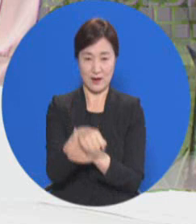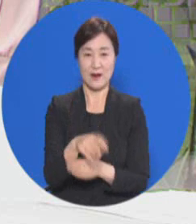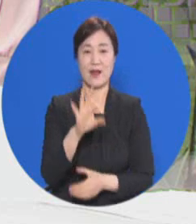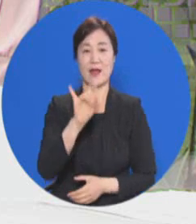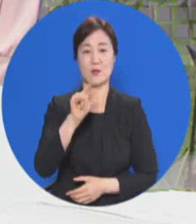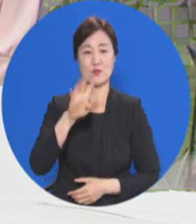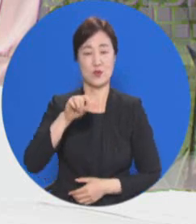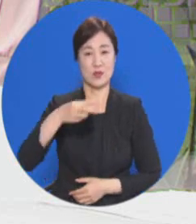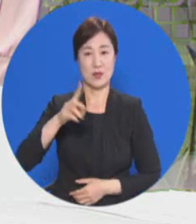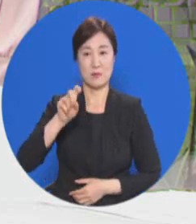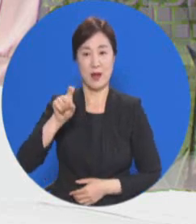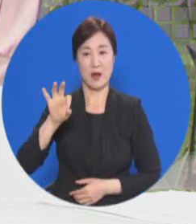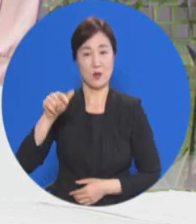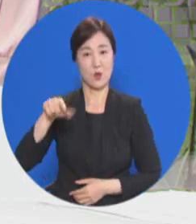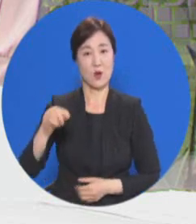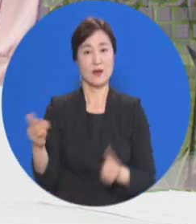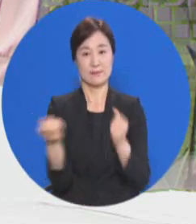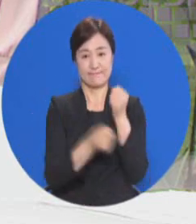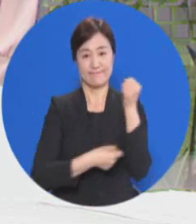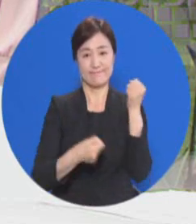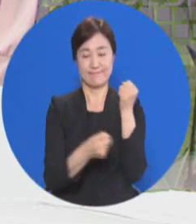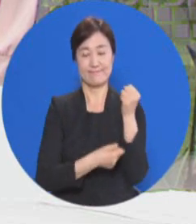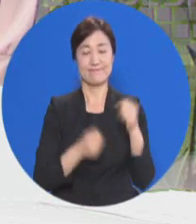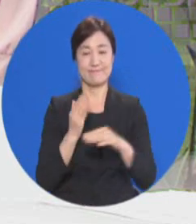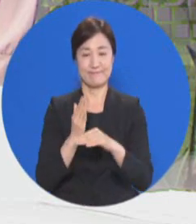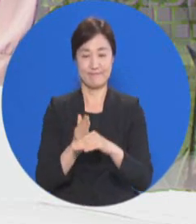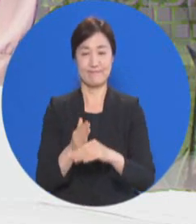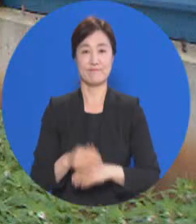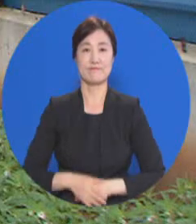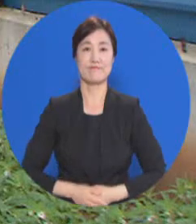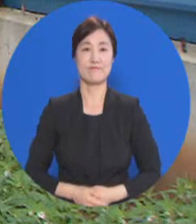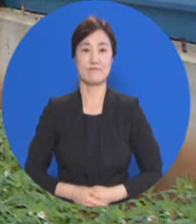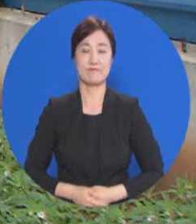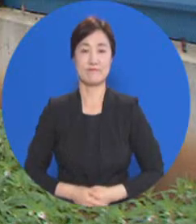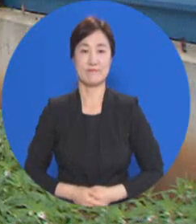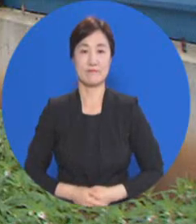본격적인 수확이 시작됐습니다. 김주희 기자가 보도합니다.